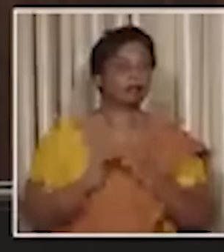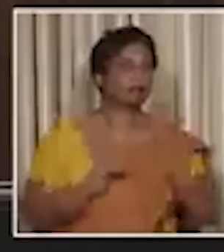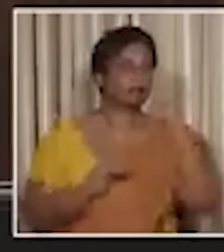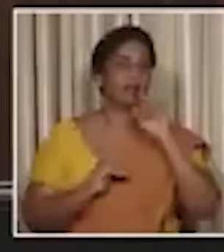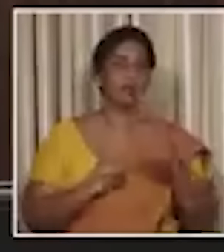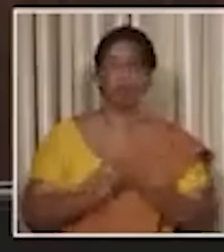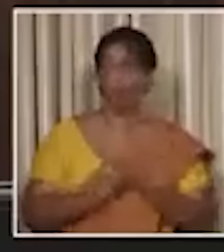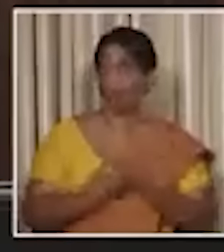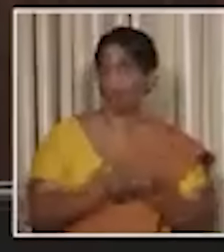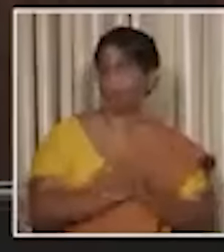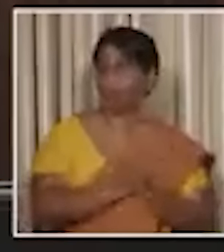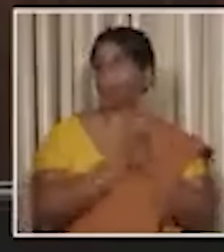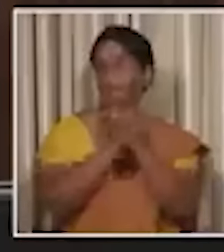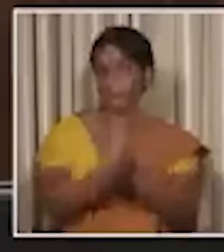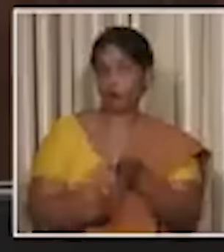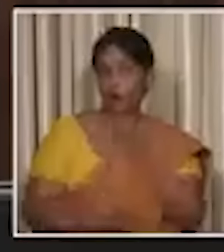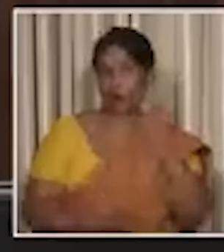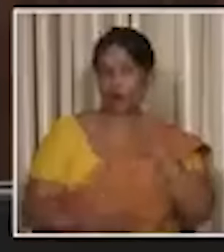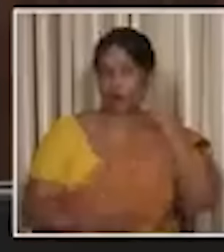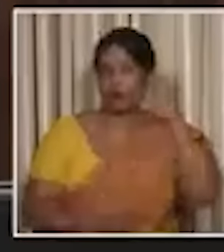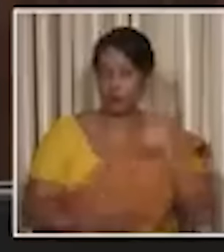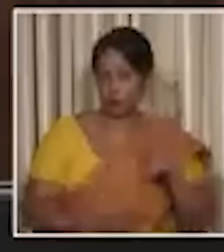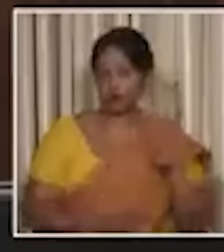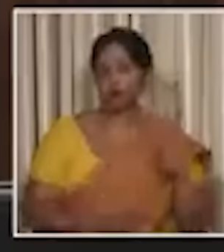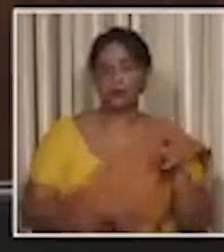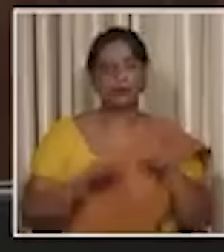டிஜிட்டல் பொருளாதாரம். டிஜிட்டல் பொருளாதாரம்